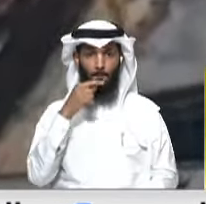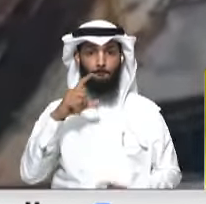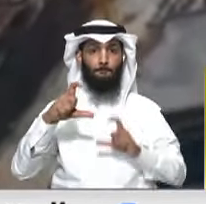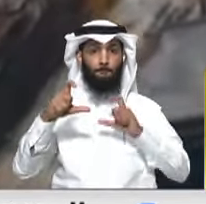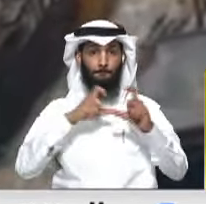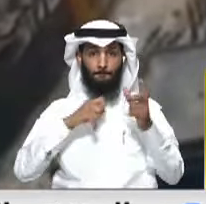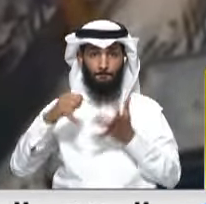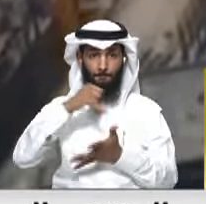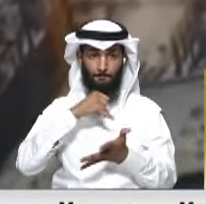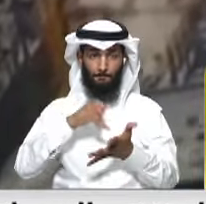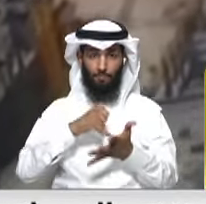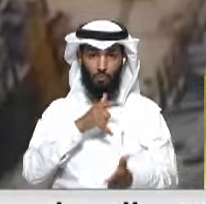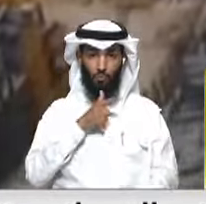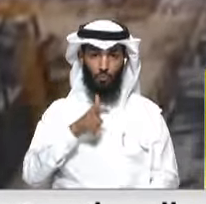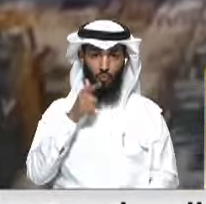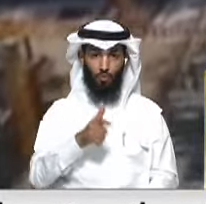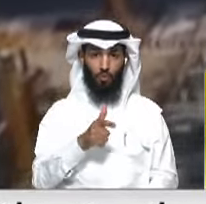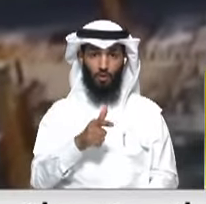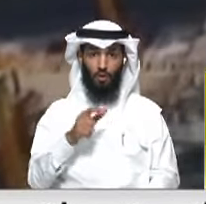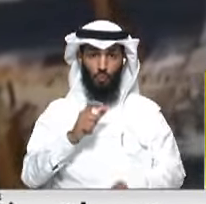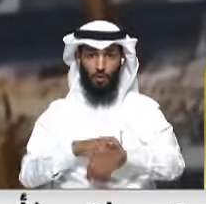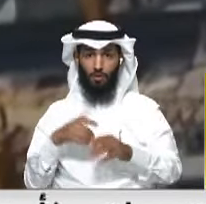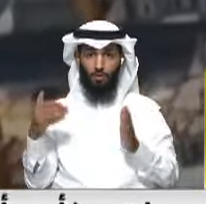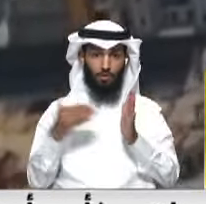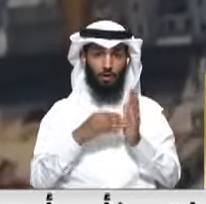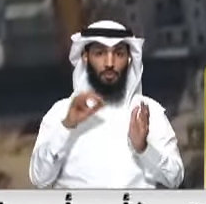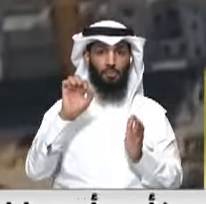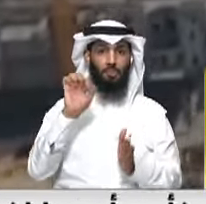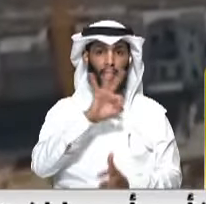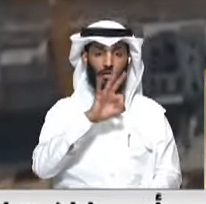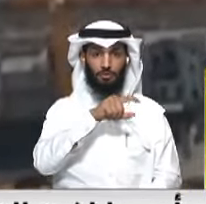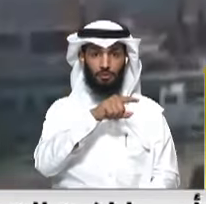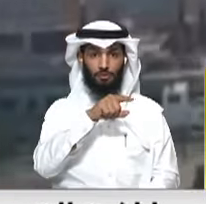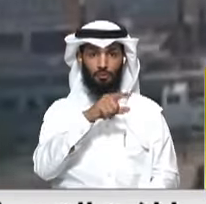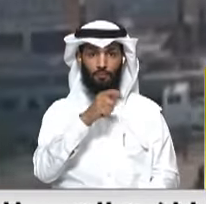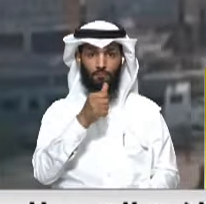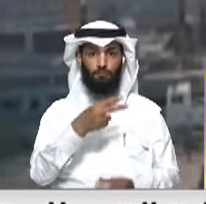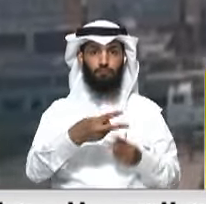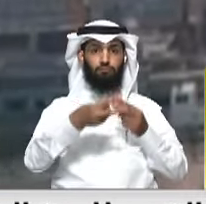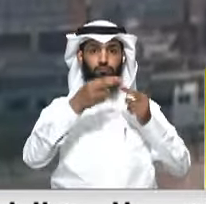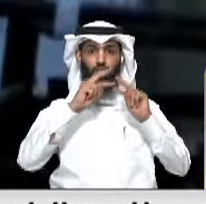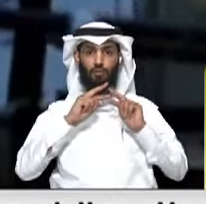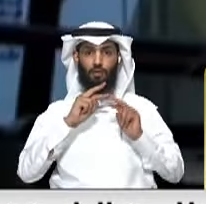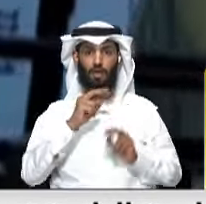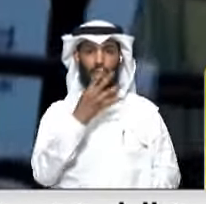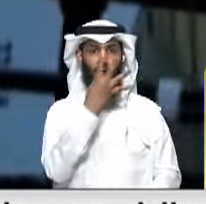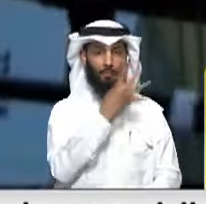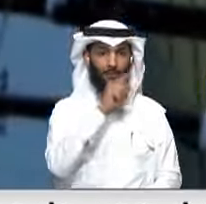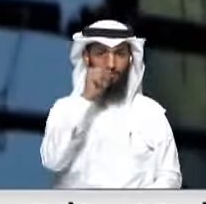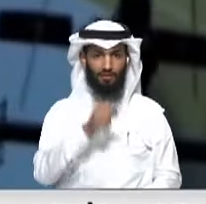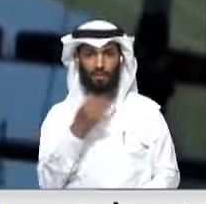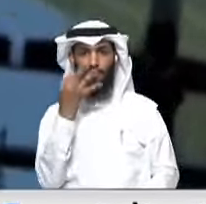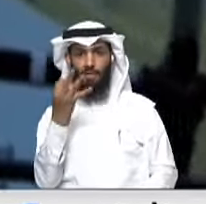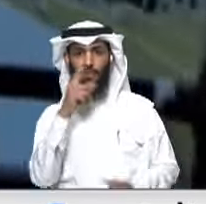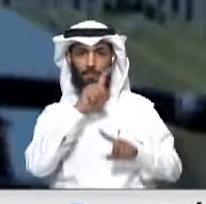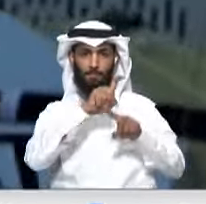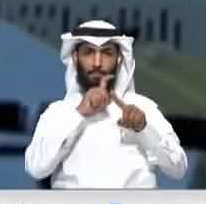ان اجل الاصدار لثلاثه اشهر وبمعدل عائد 43 اشار بالم